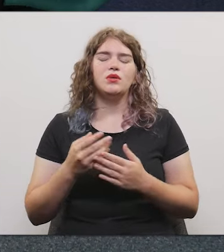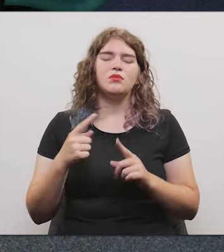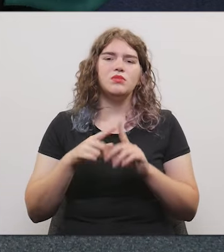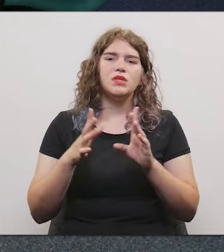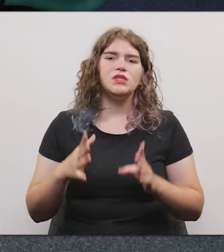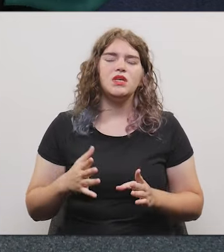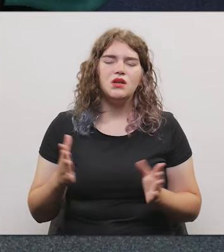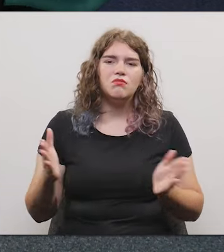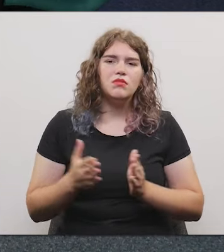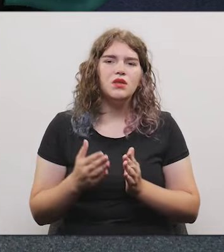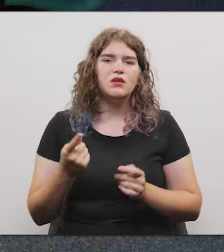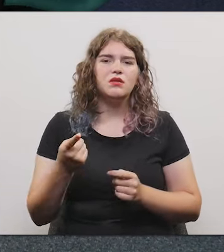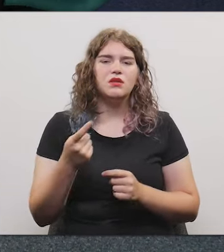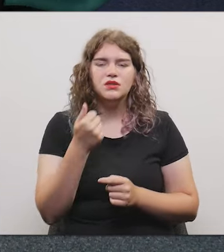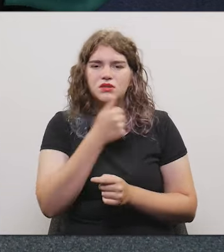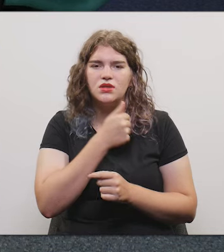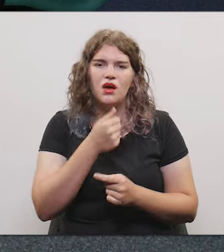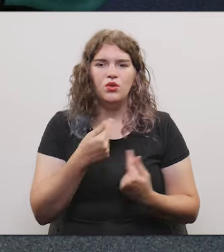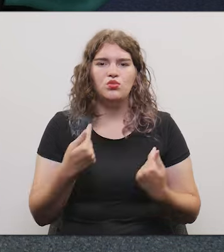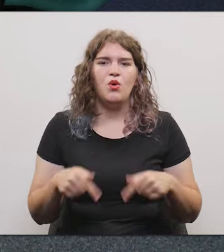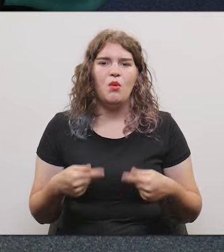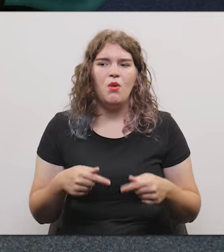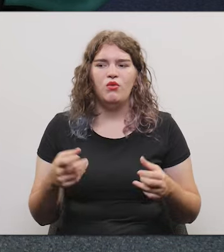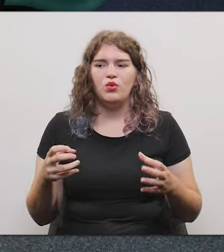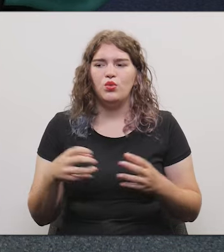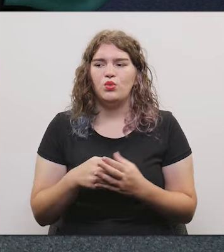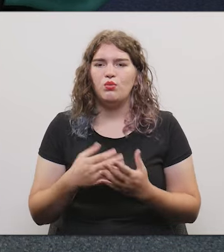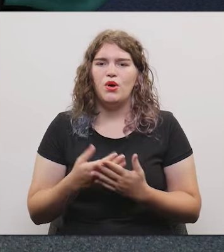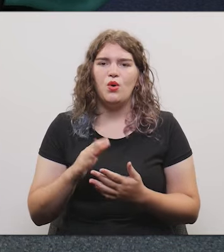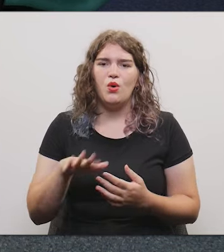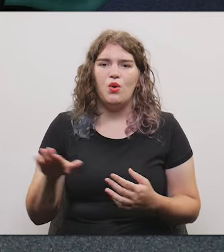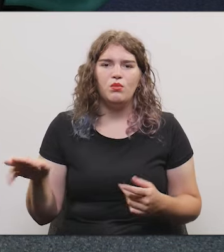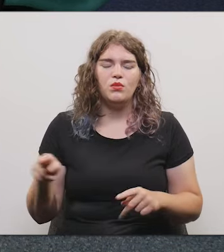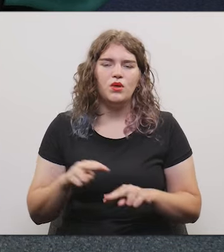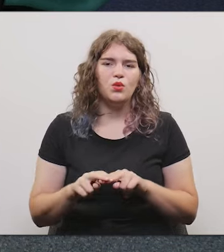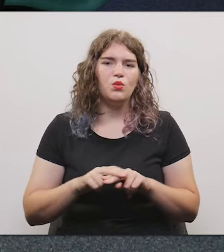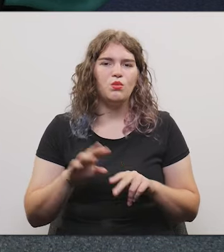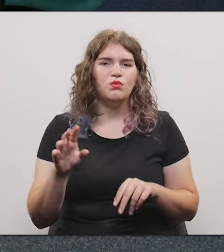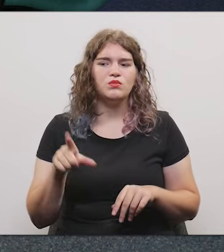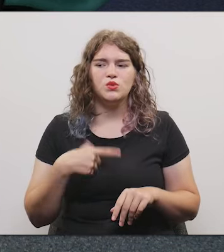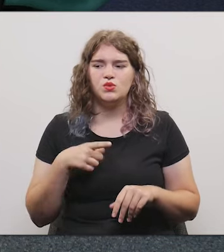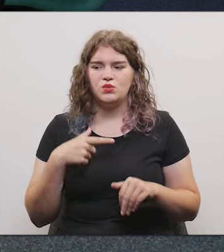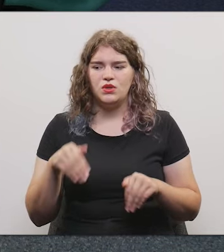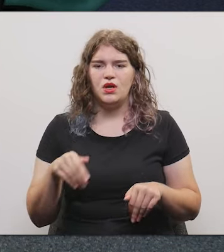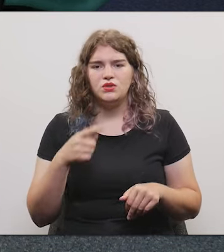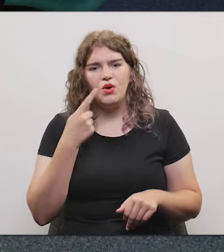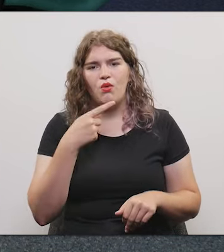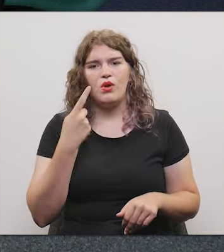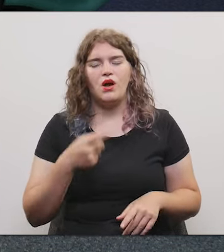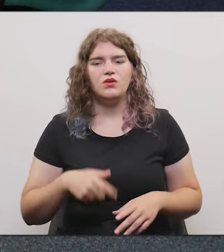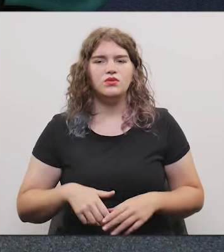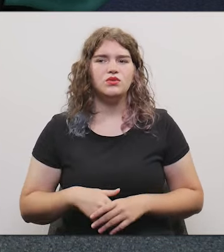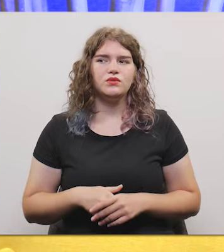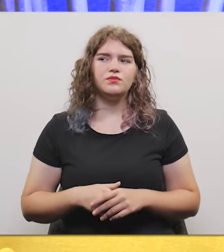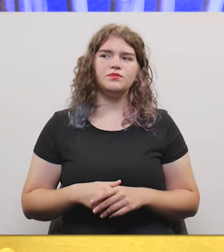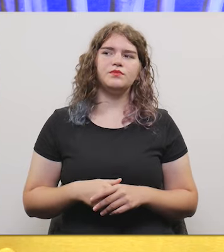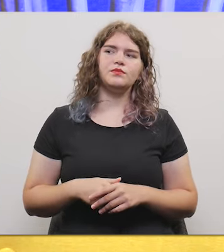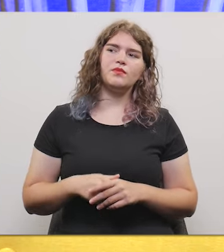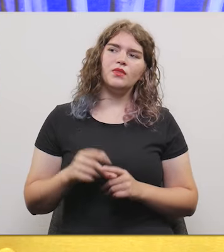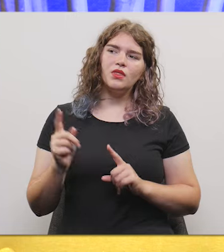fiind o biserică mică de sat, nu am avut grupe de copii cum este aici la